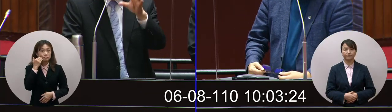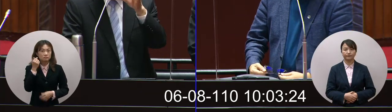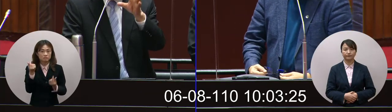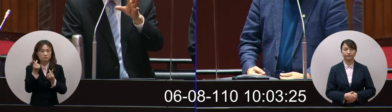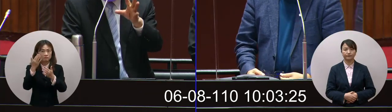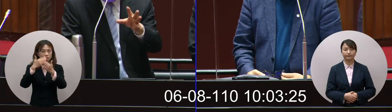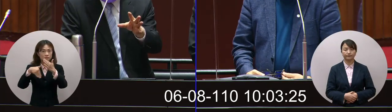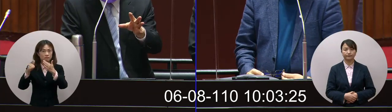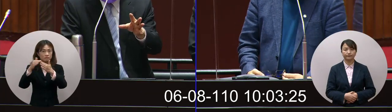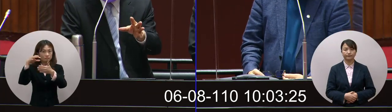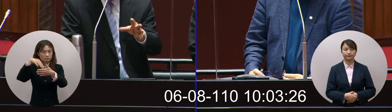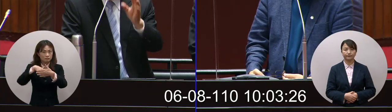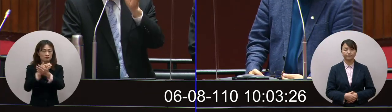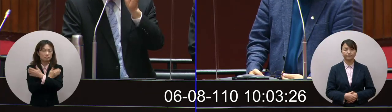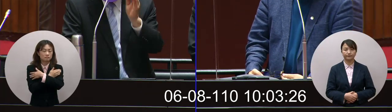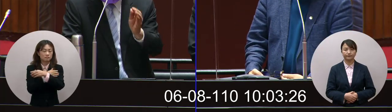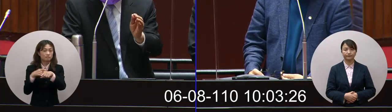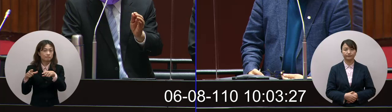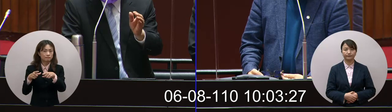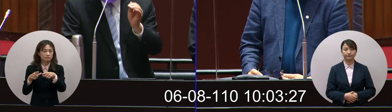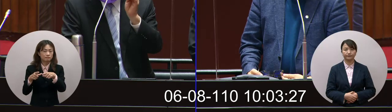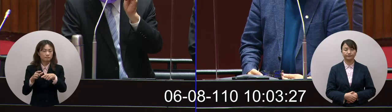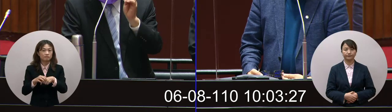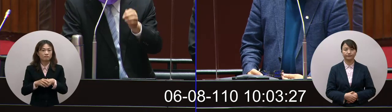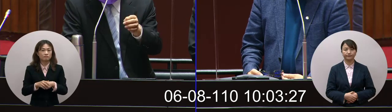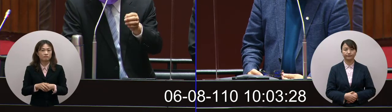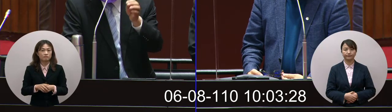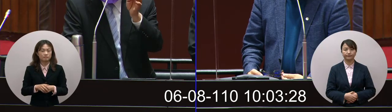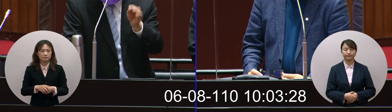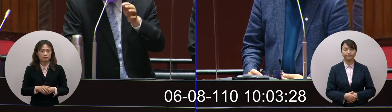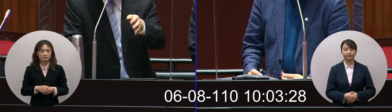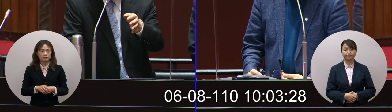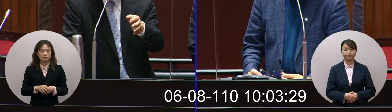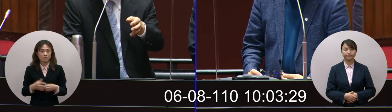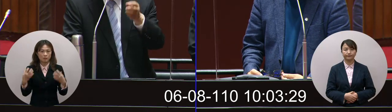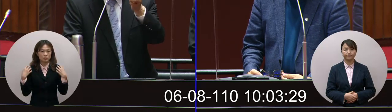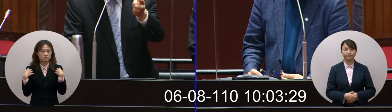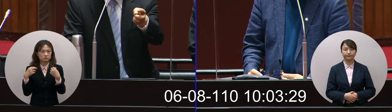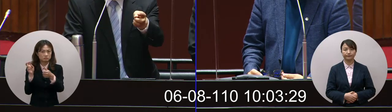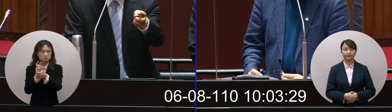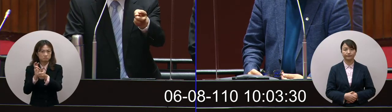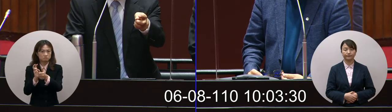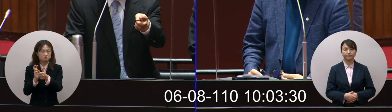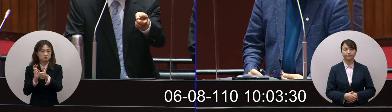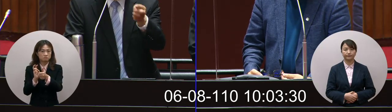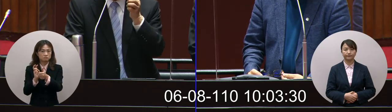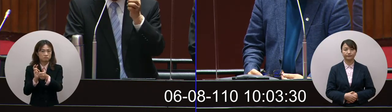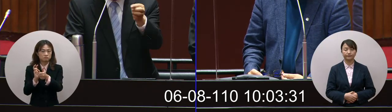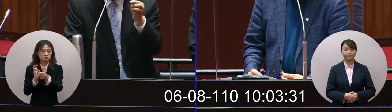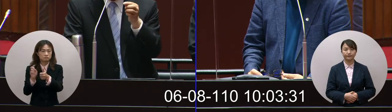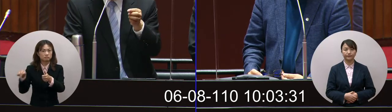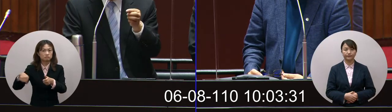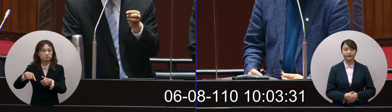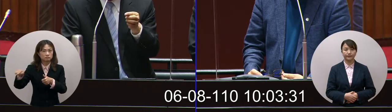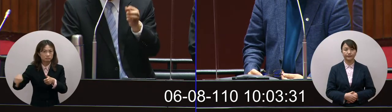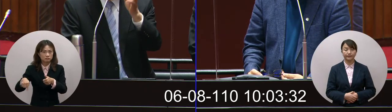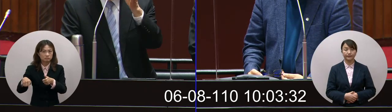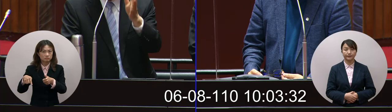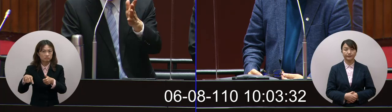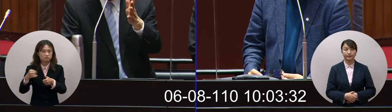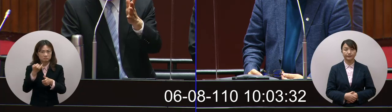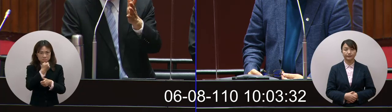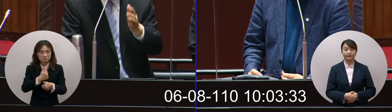校或者幼稚园，即若照顾得确实，伊都有伫第一线接